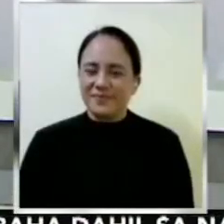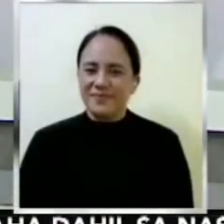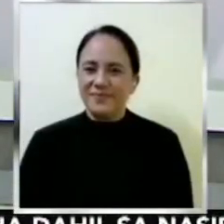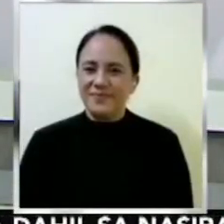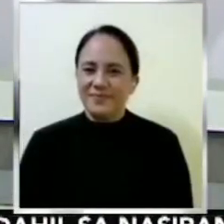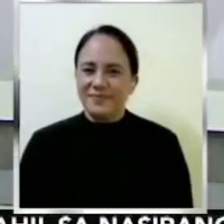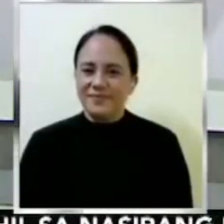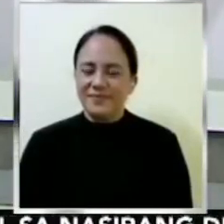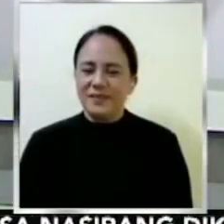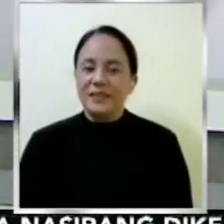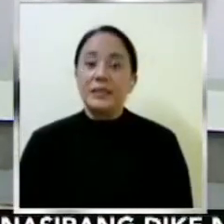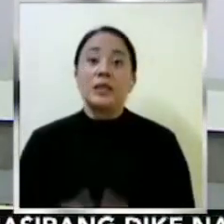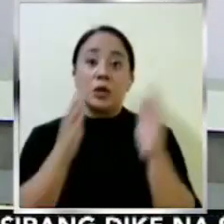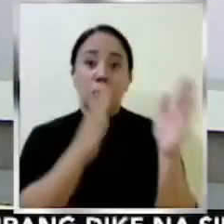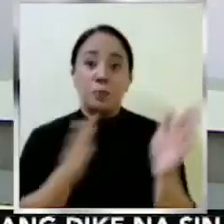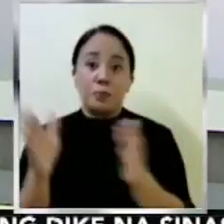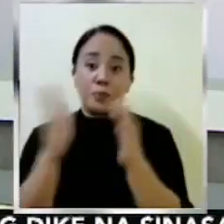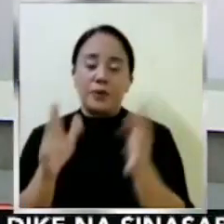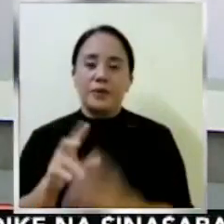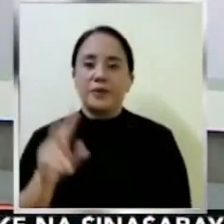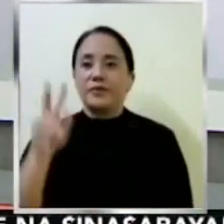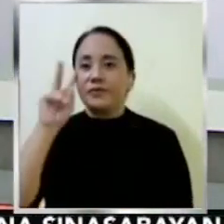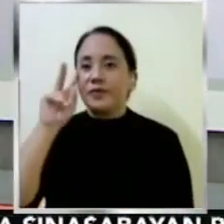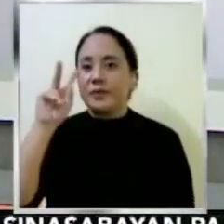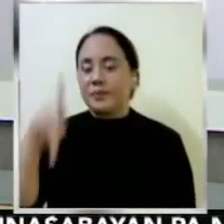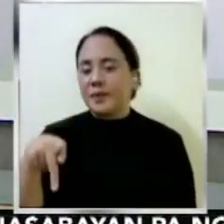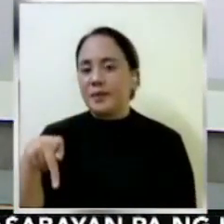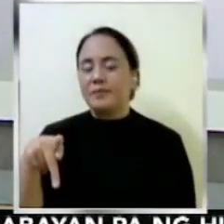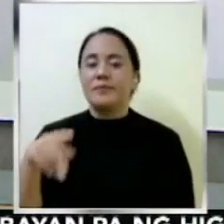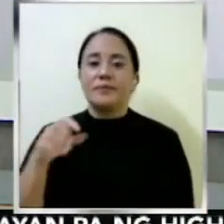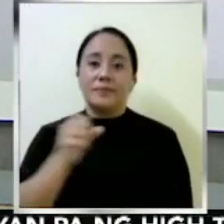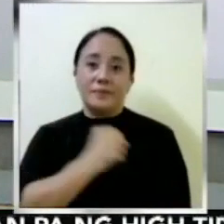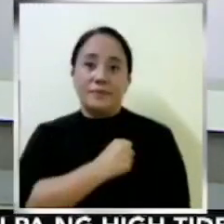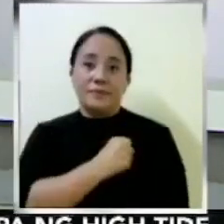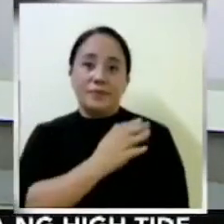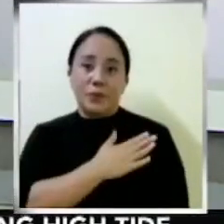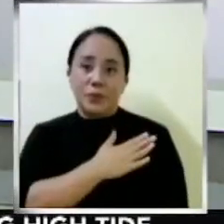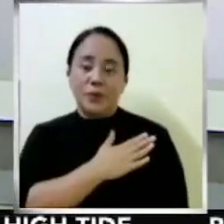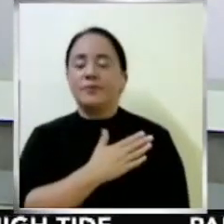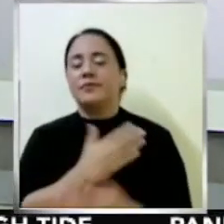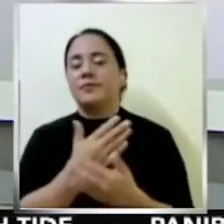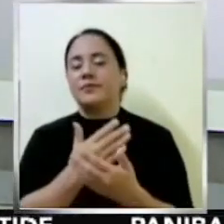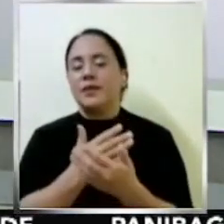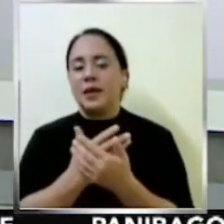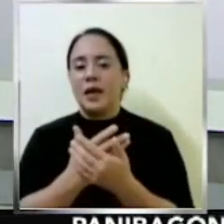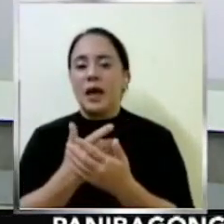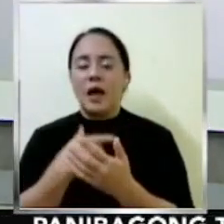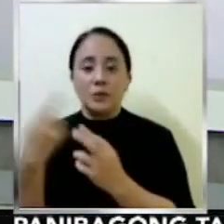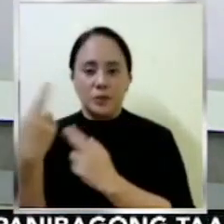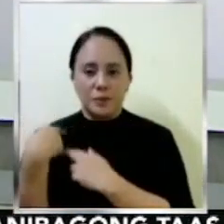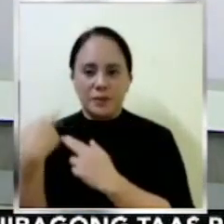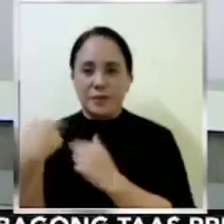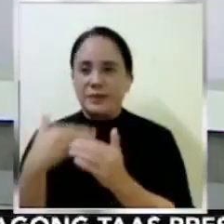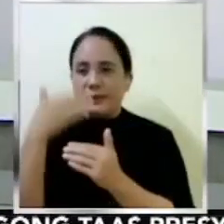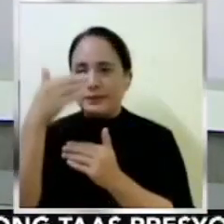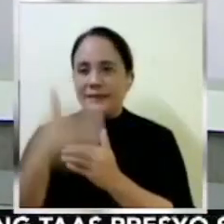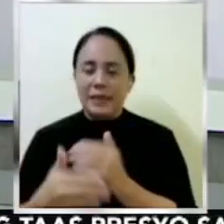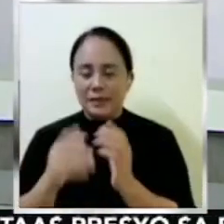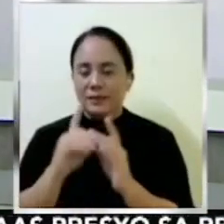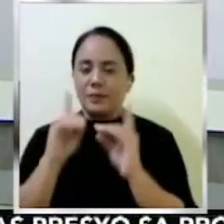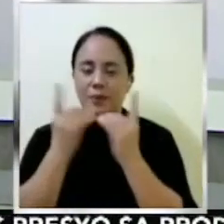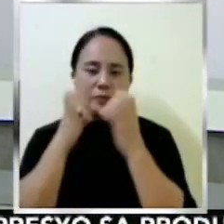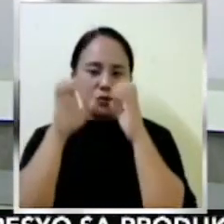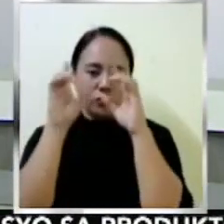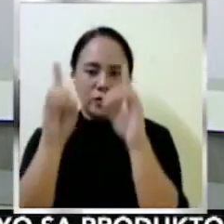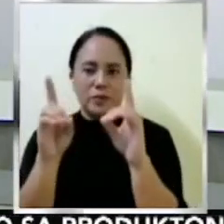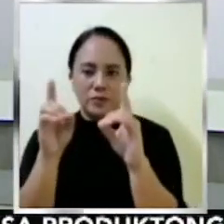Pinaghahanda na ni Vice President-elect Sara Duterte ang kanyang tungkulin bilang susunod na kalihim ng DepEd. Ilan sa mga